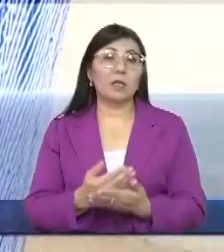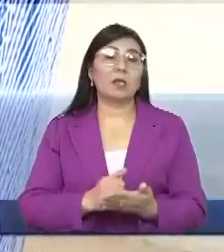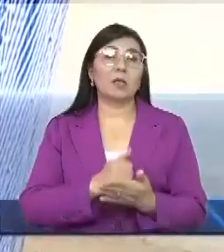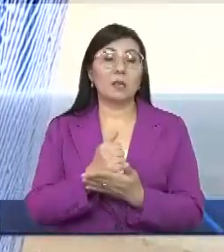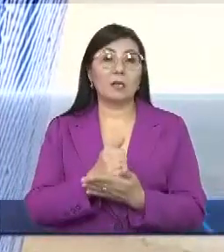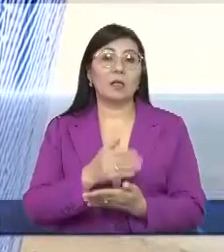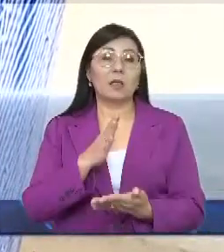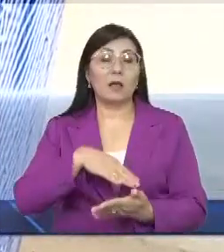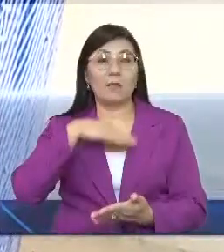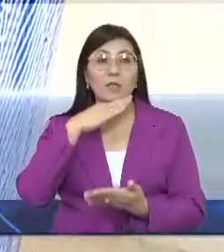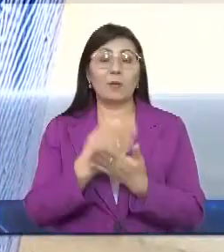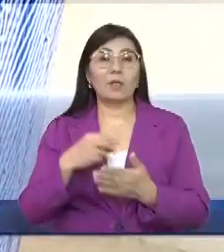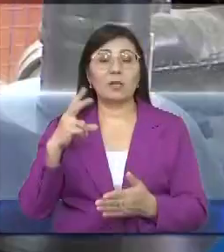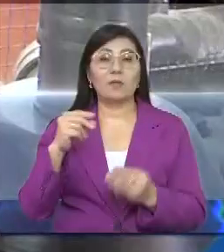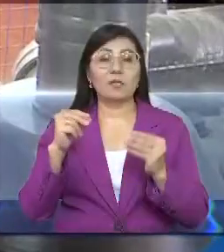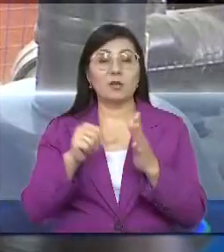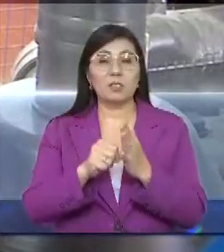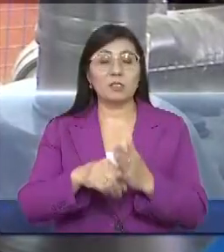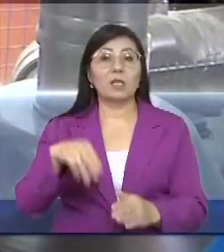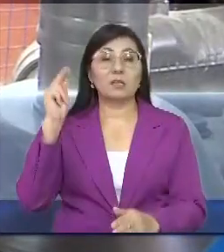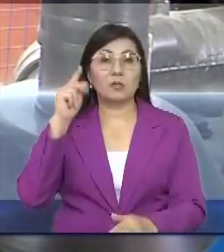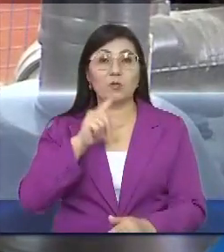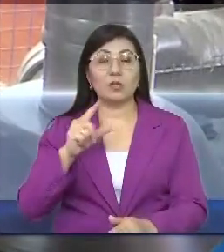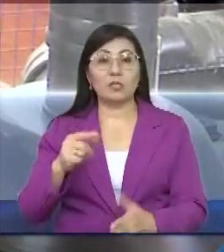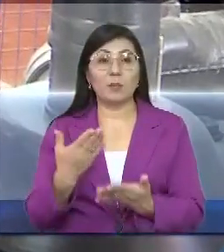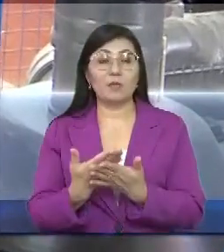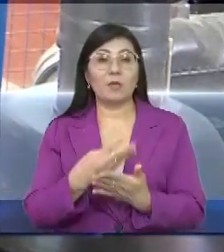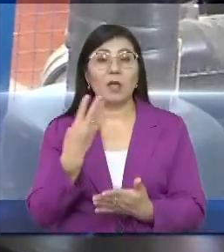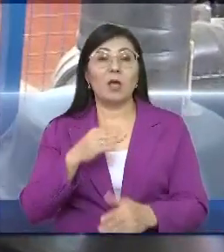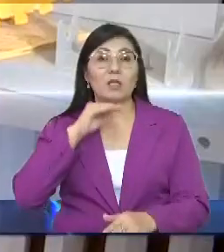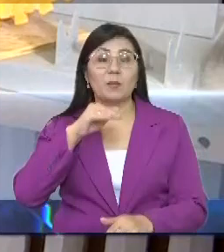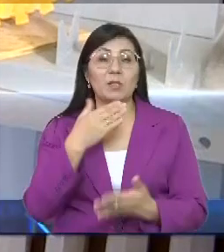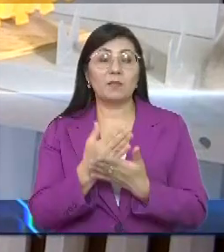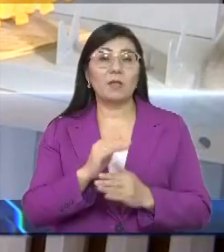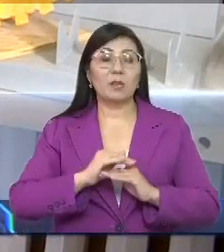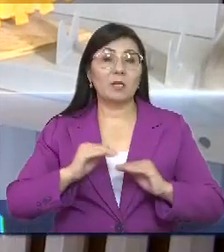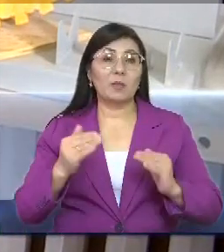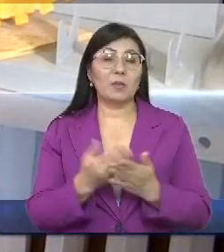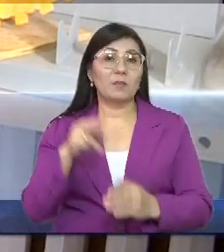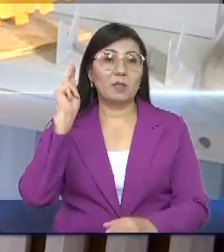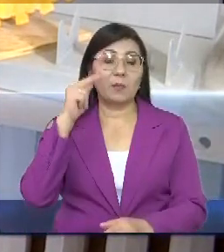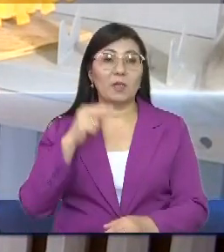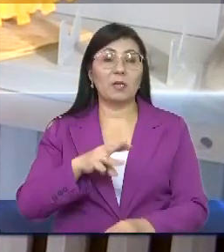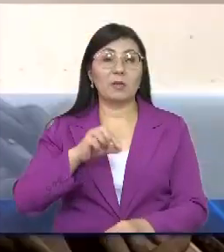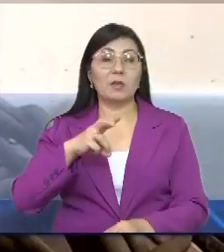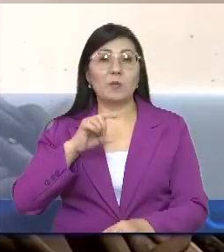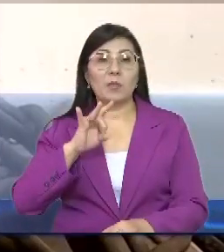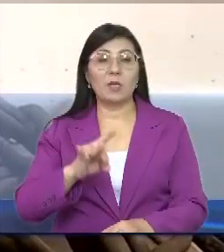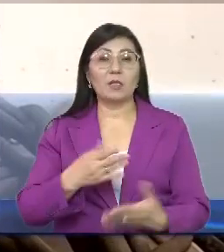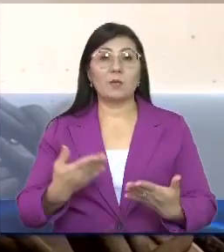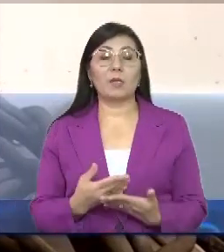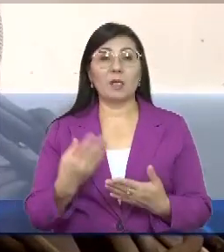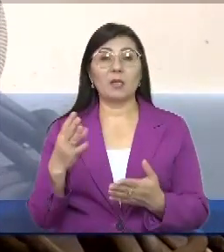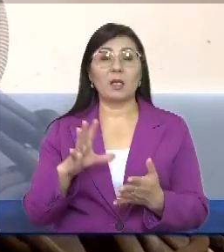образование здесь получают 216 учащихся по четырём специальностям к слову помимо ребят из уилского района здесь обучаются все мирцы а также жители